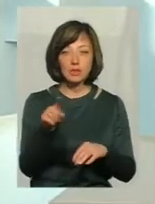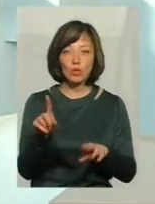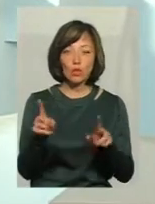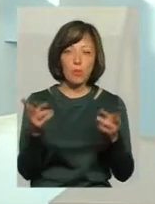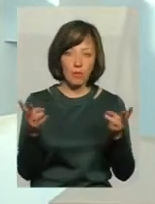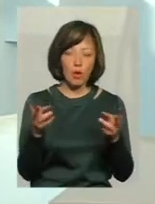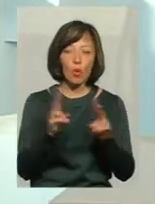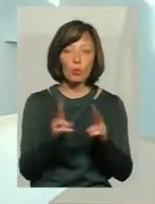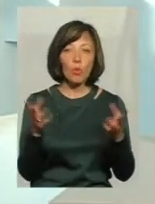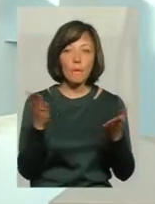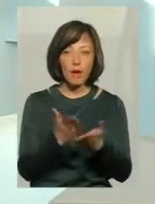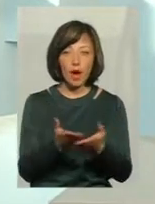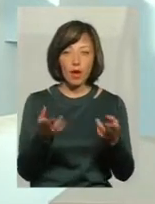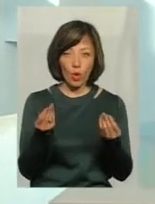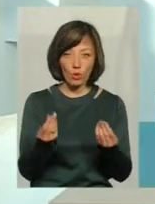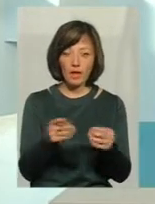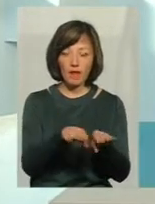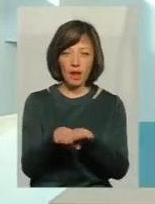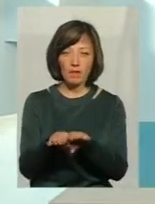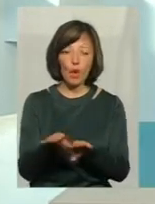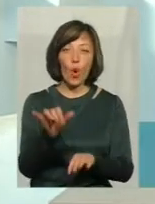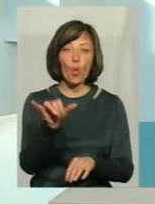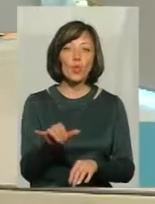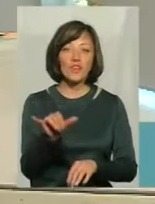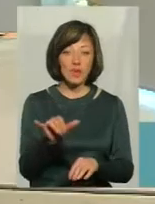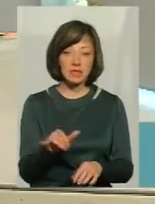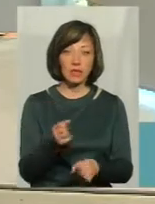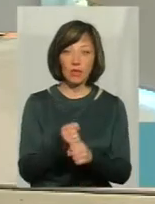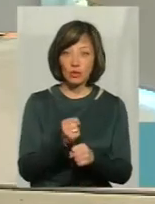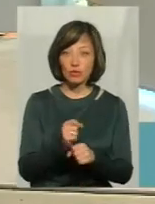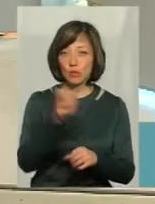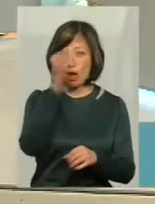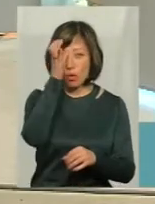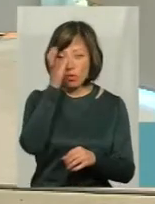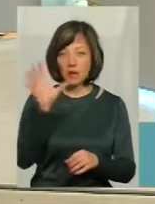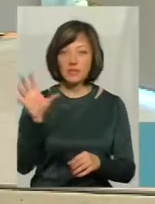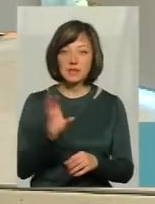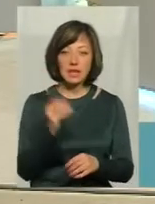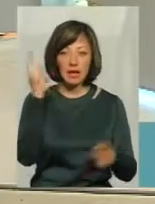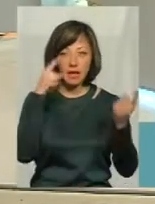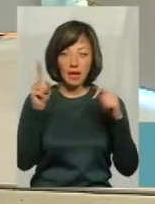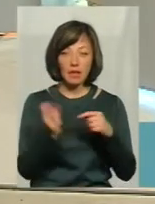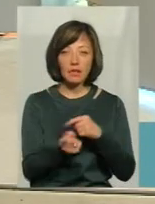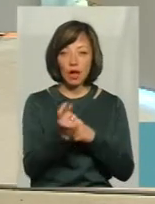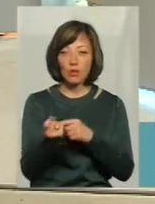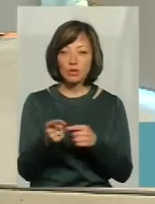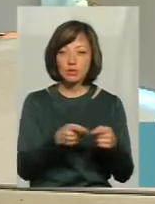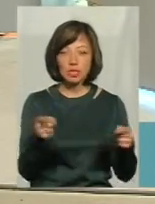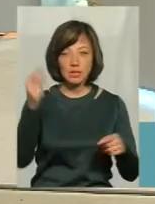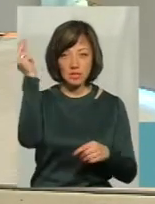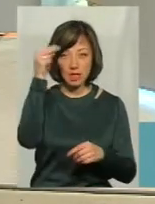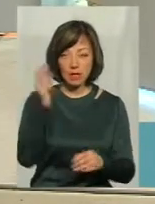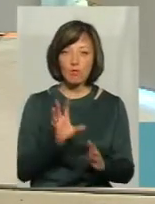гроші. Тобто там навіть на рівні університету працюють над тим, щоб наука і ті всі ідеї, які народжуються під час там занять,